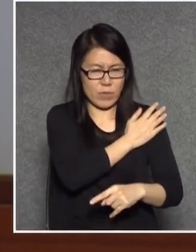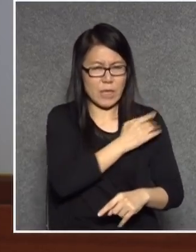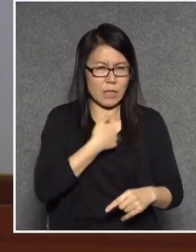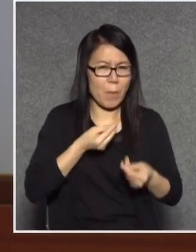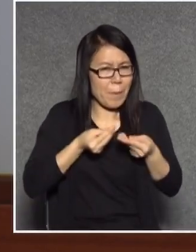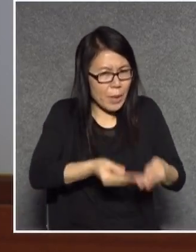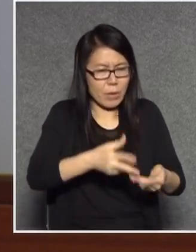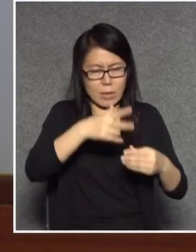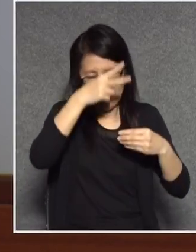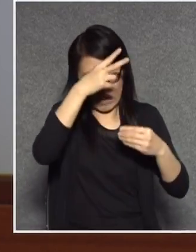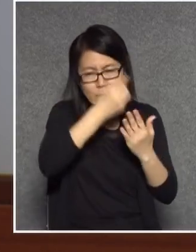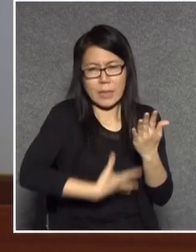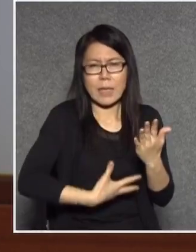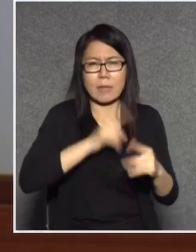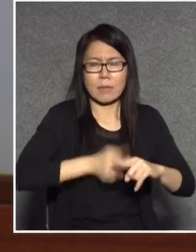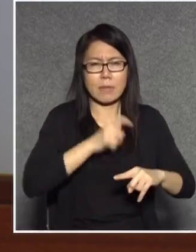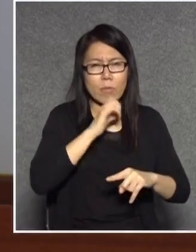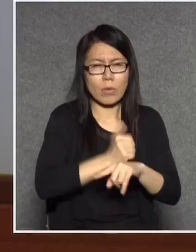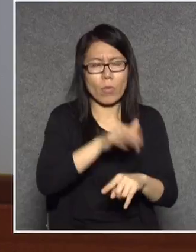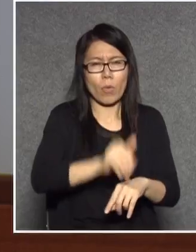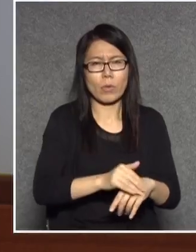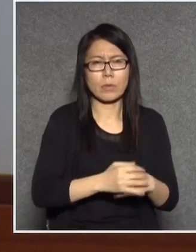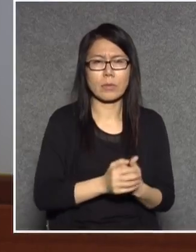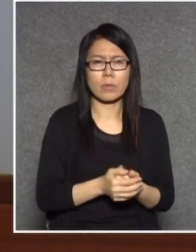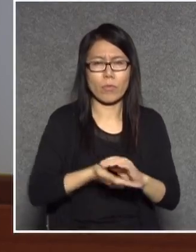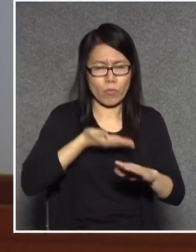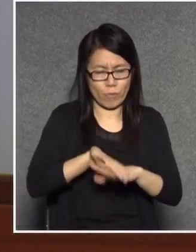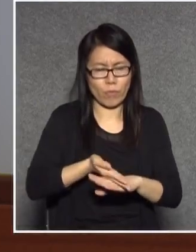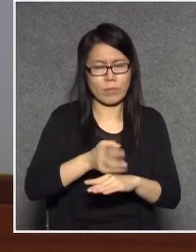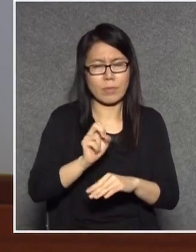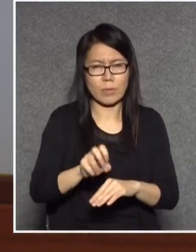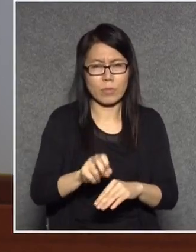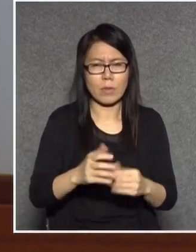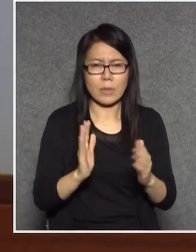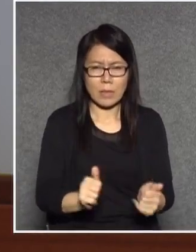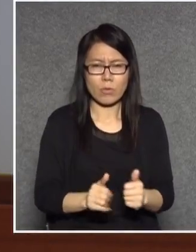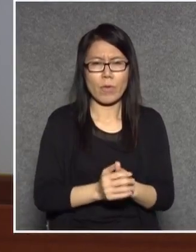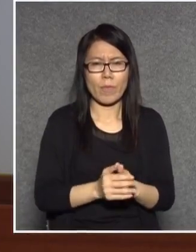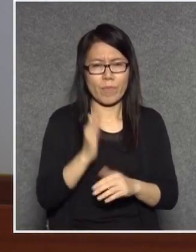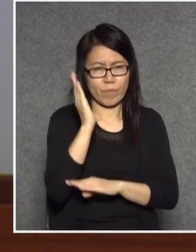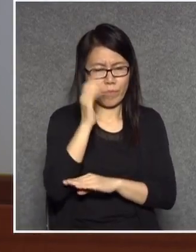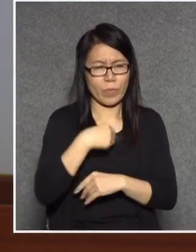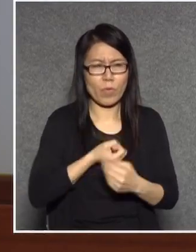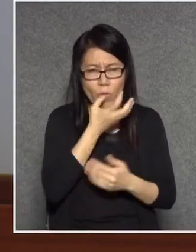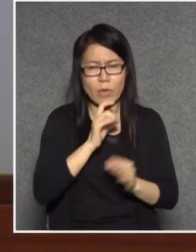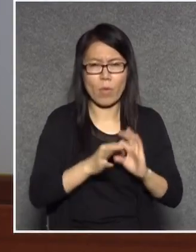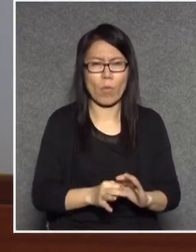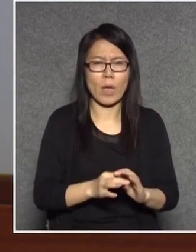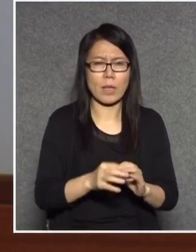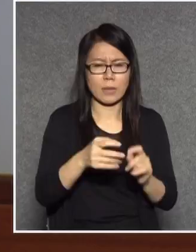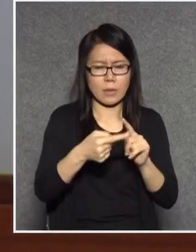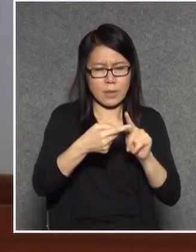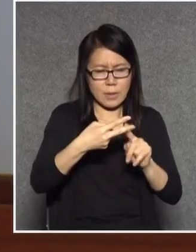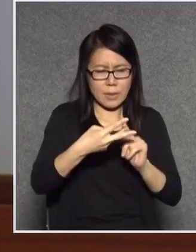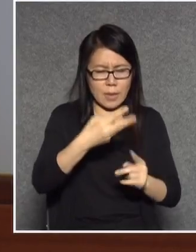政策有機會可以重回正軌。主席，本人謹此陳辭，提出上述三項削減